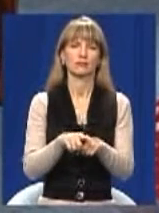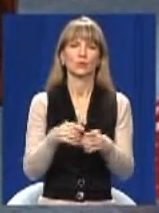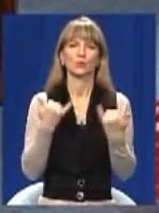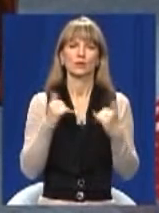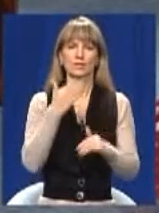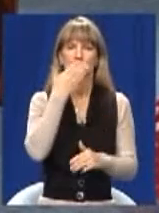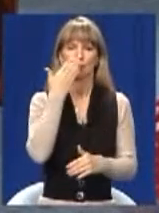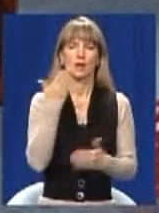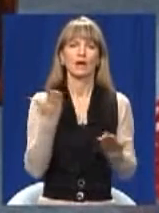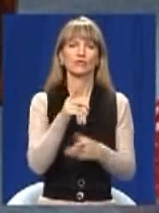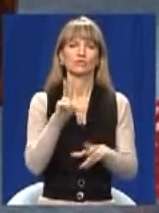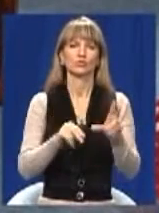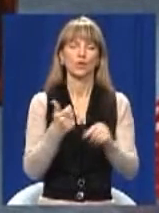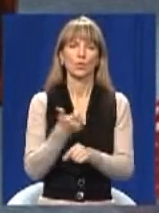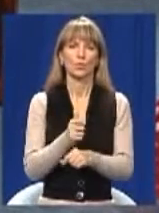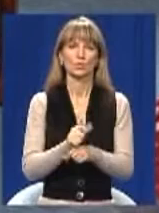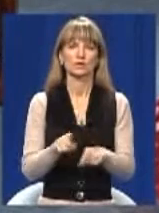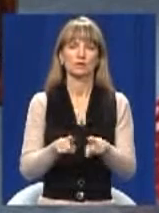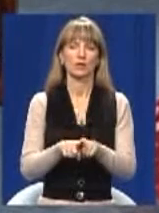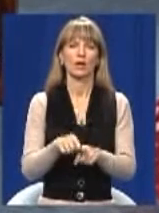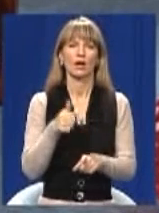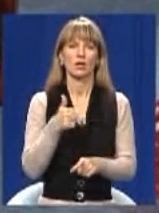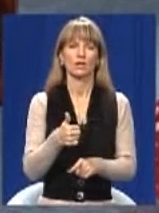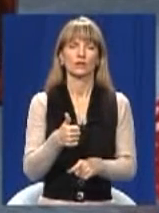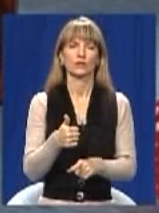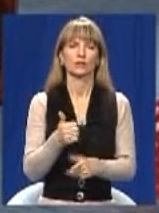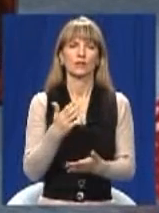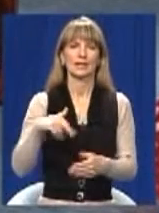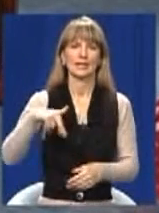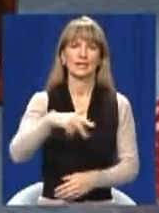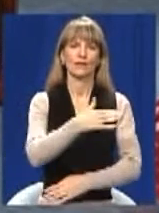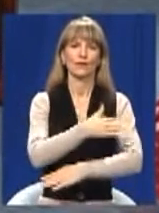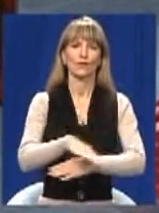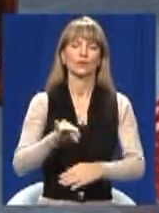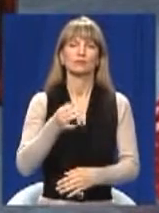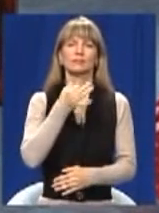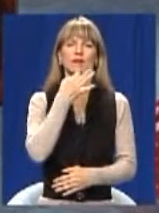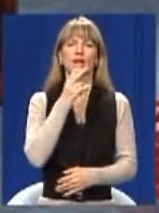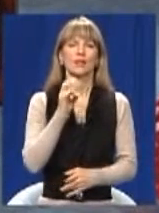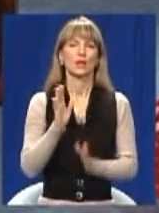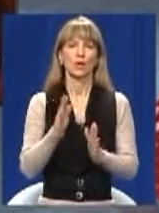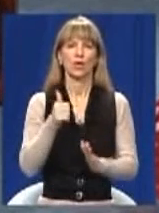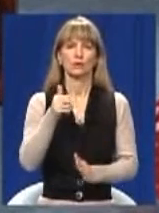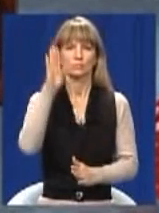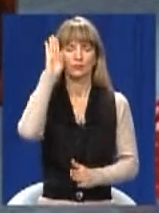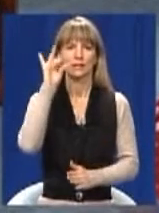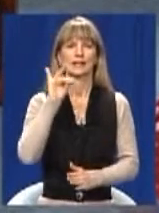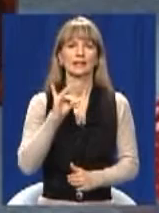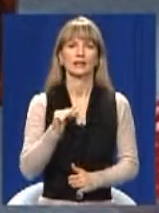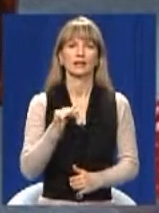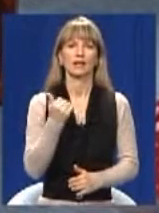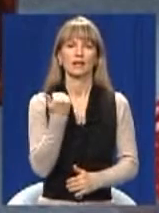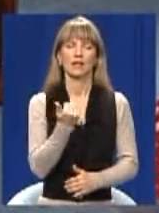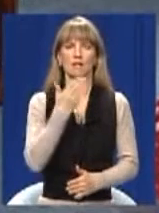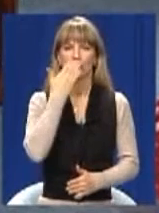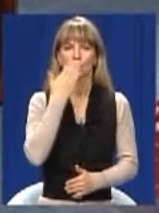аромати. А як ти вважаєш, дуже таки прикольно йти вулицею і милуватися не тільки гарними хлопцями, а й